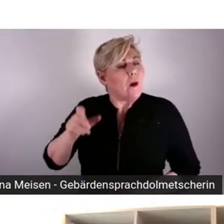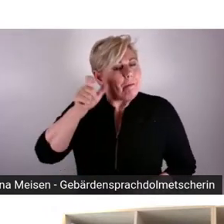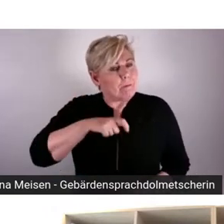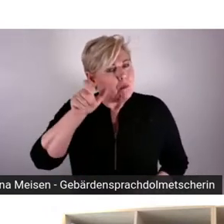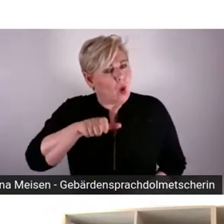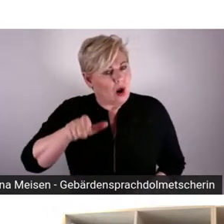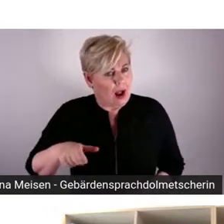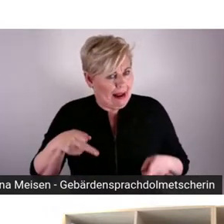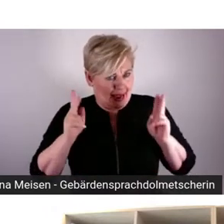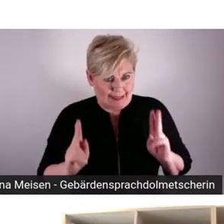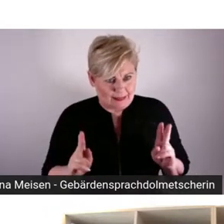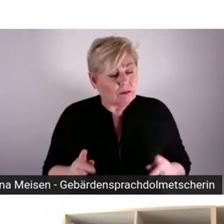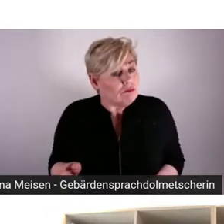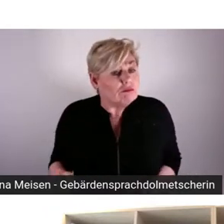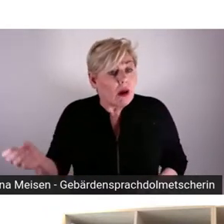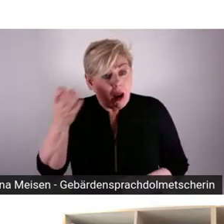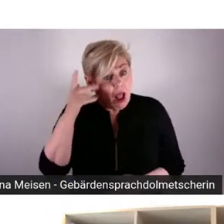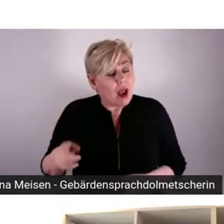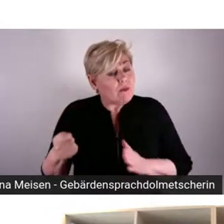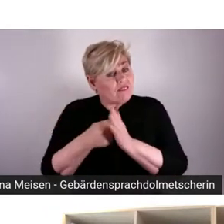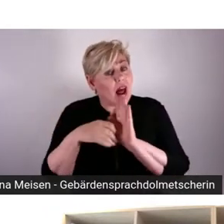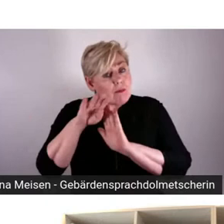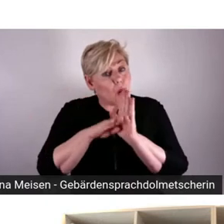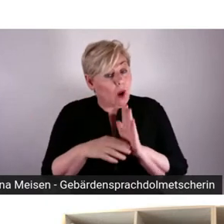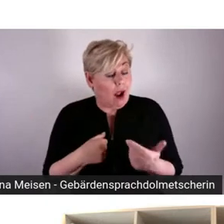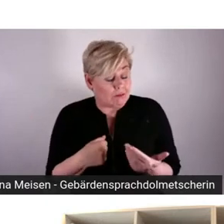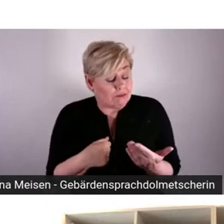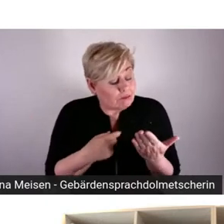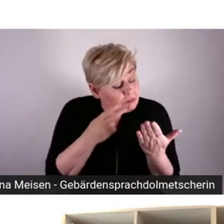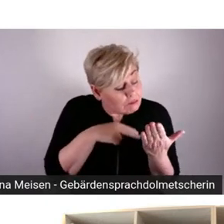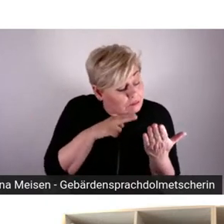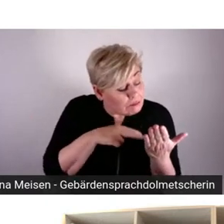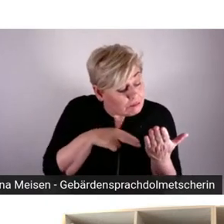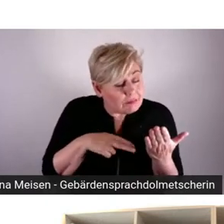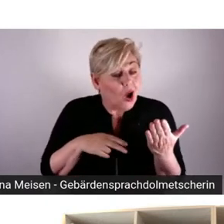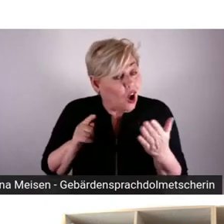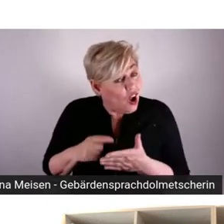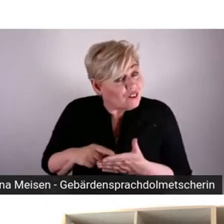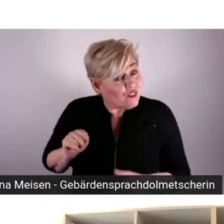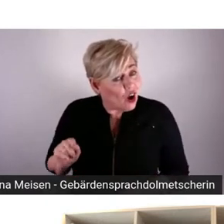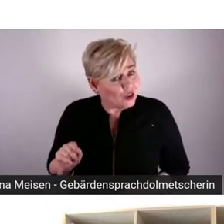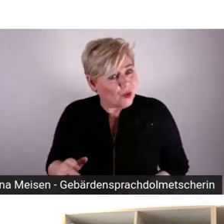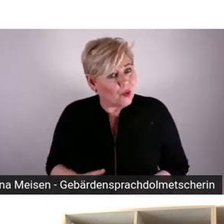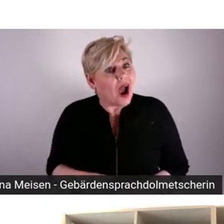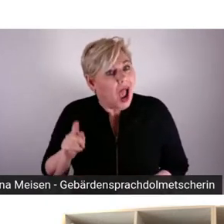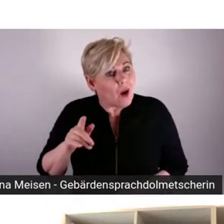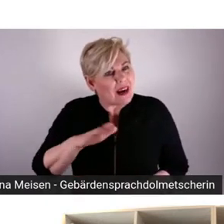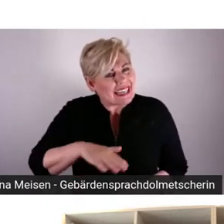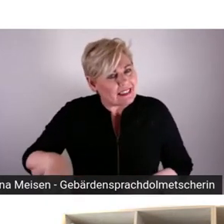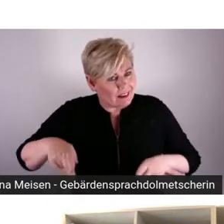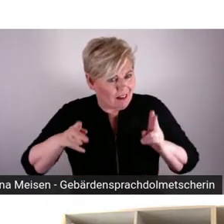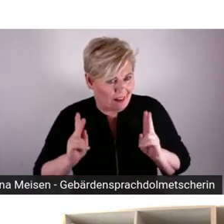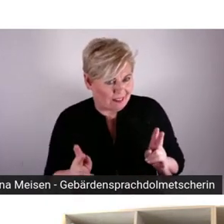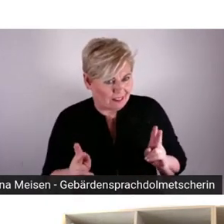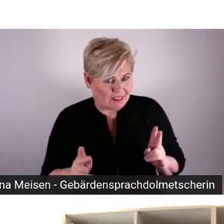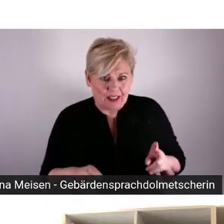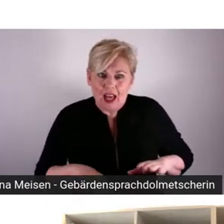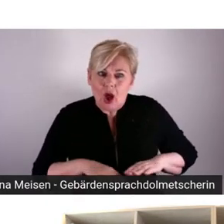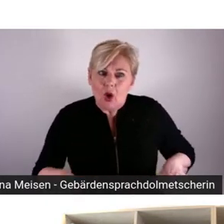FDP natürlich in der Vorbereitung studiert. Die Forderung darauf, tatsächlich auch Kinderrechte ins